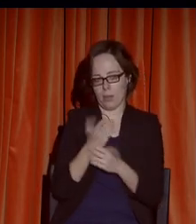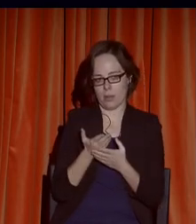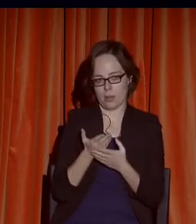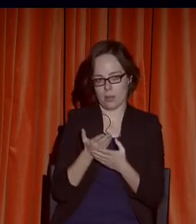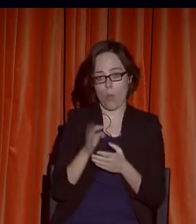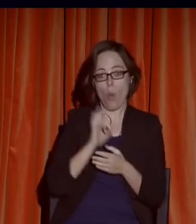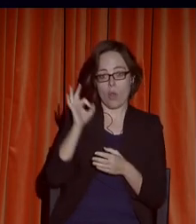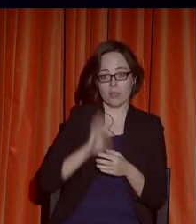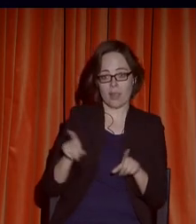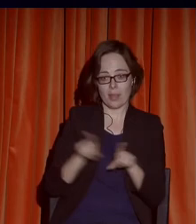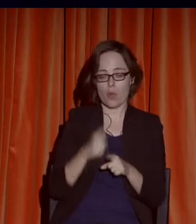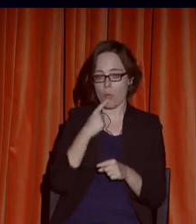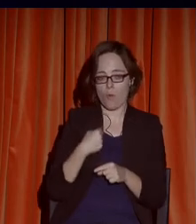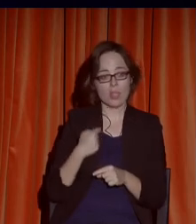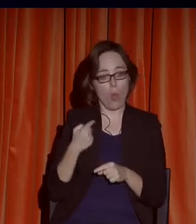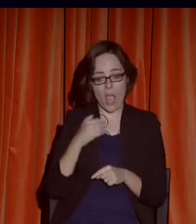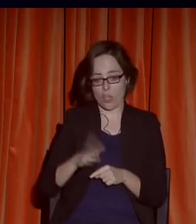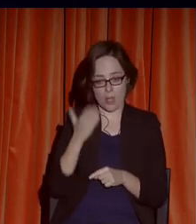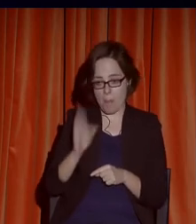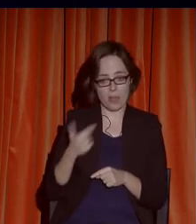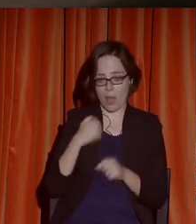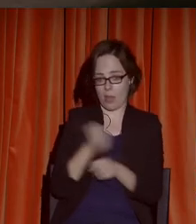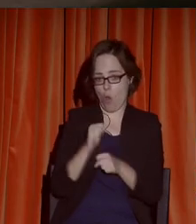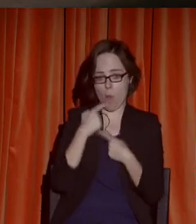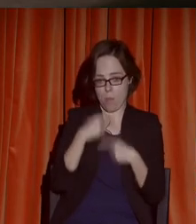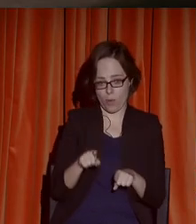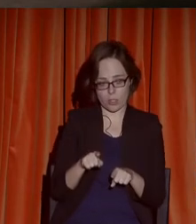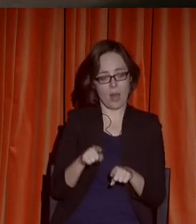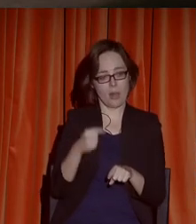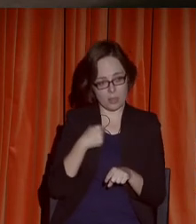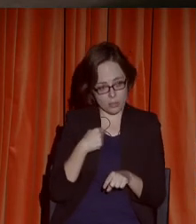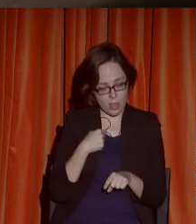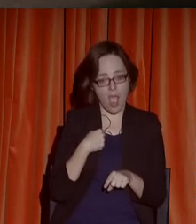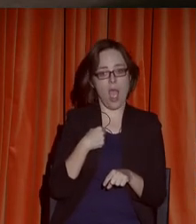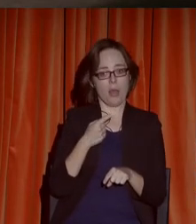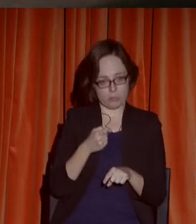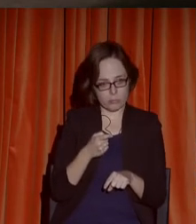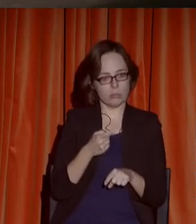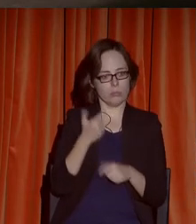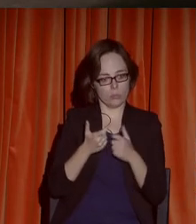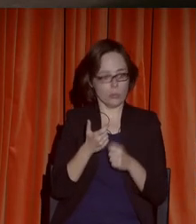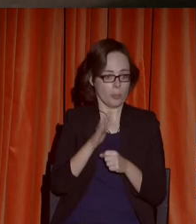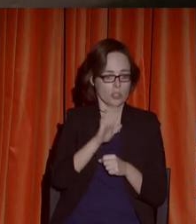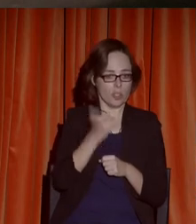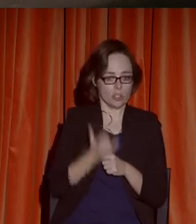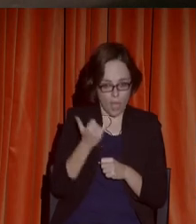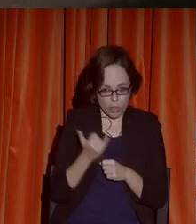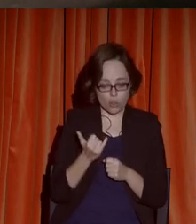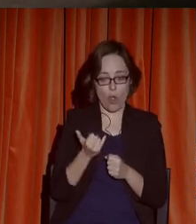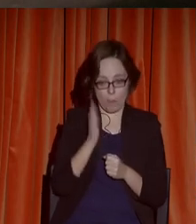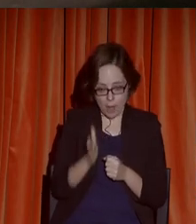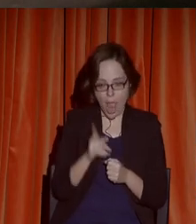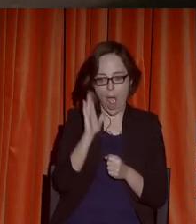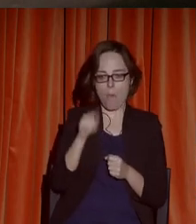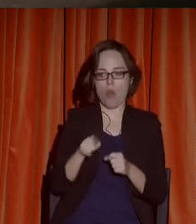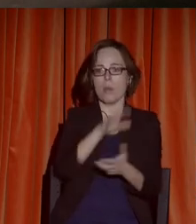dzieci, ja nie mogę wziąć odpowiedzialności za to, żeby sprowadzić dziecko na świat, który umiera. I